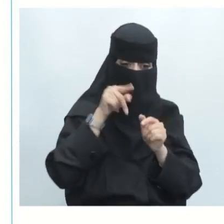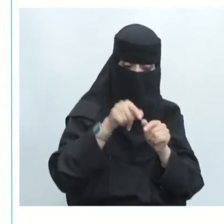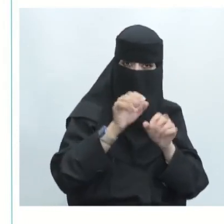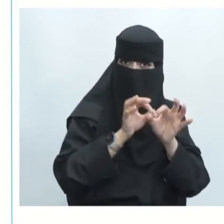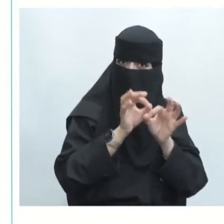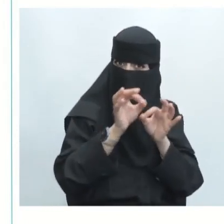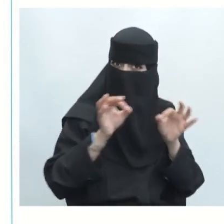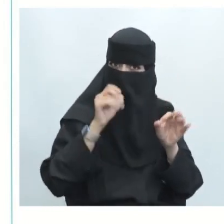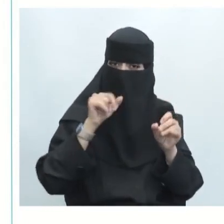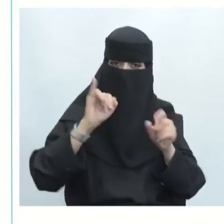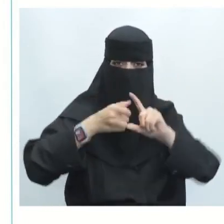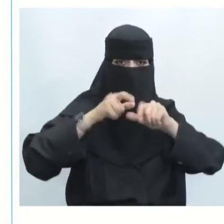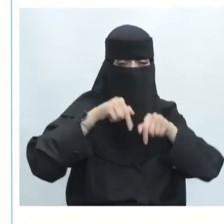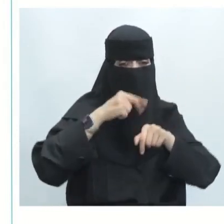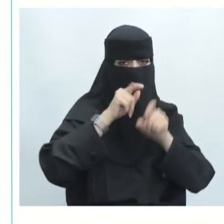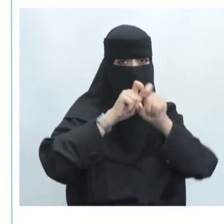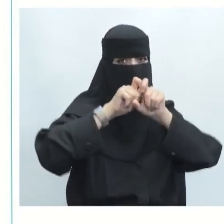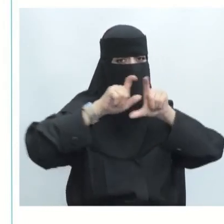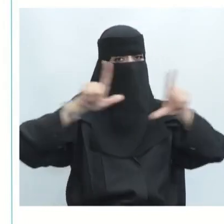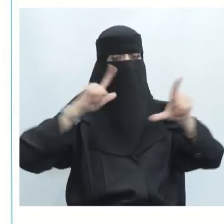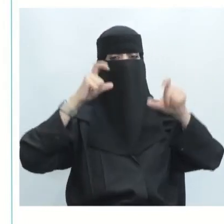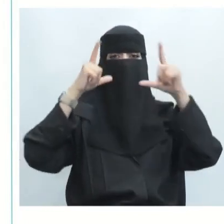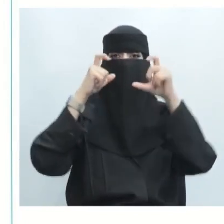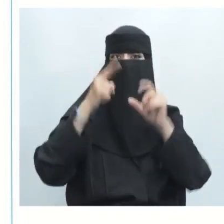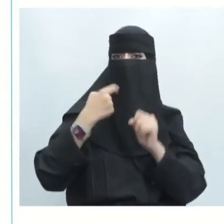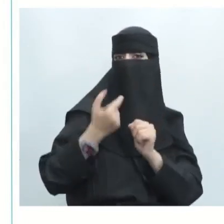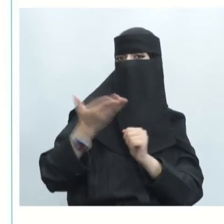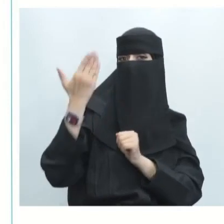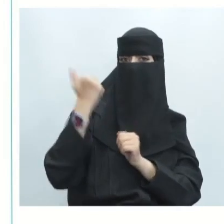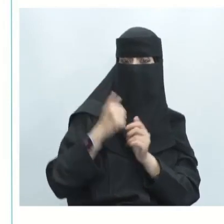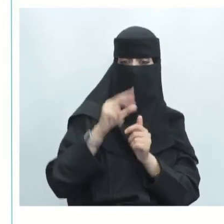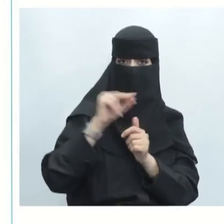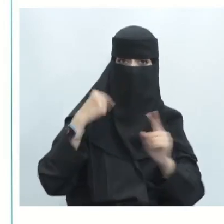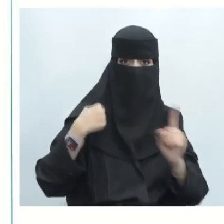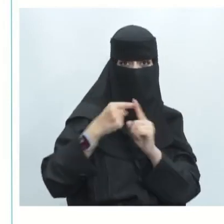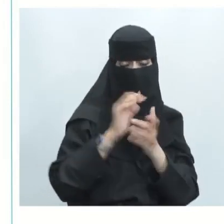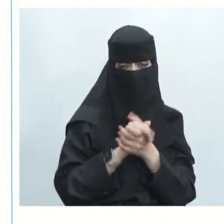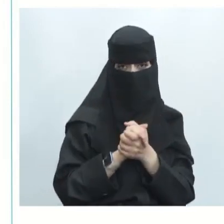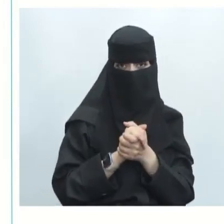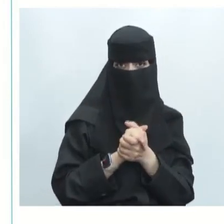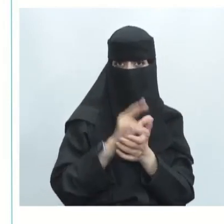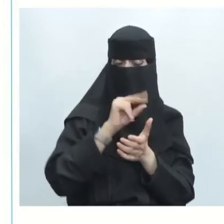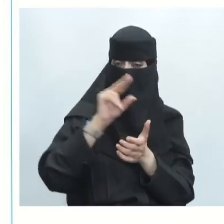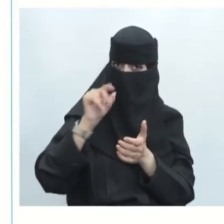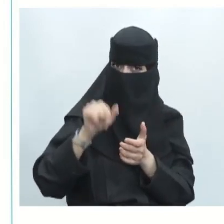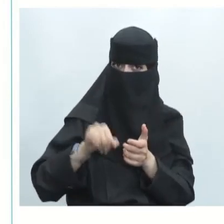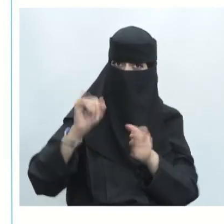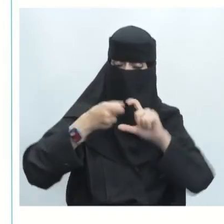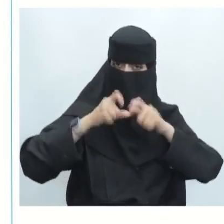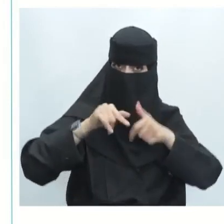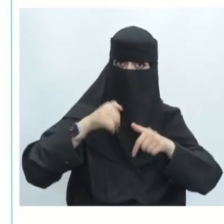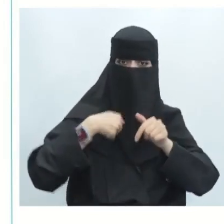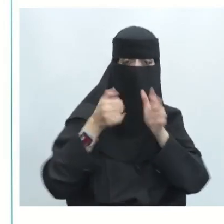للمنظمه وتكون مرسومه مسبقا كما ذكرنا باهدافه اذا في المنظمه كلما كانت كبيره